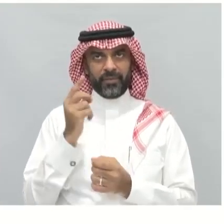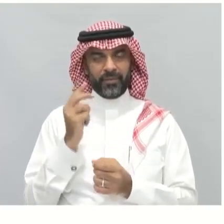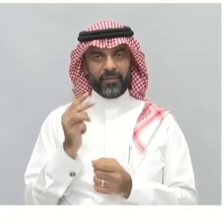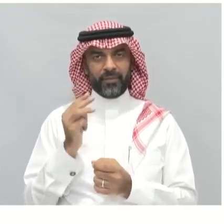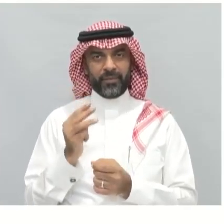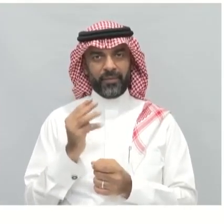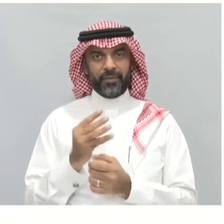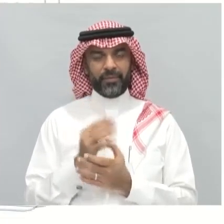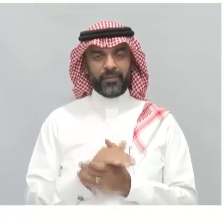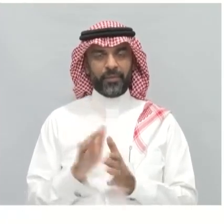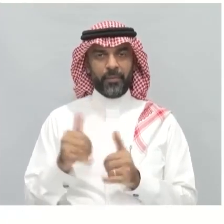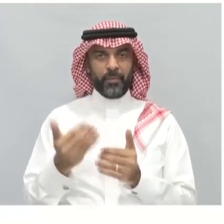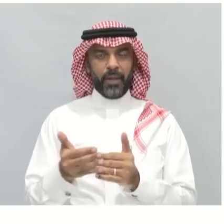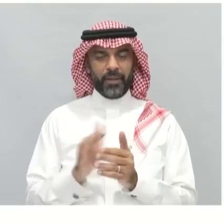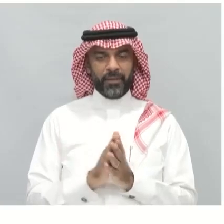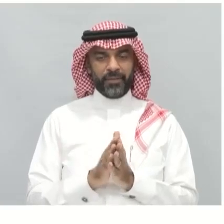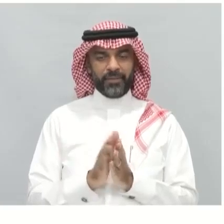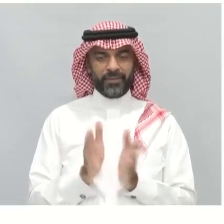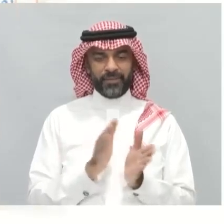منخفض بعد